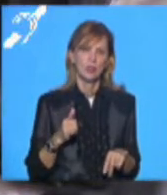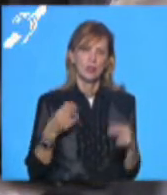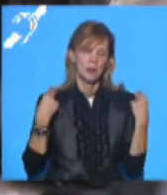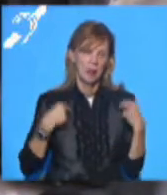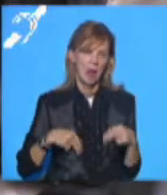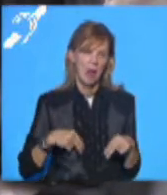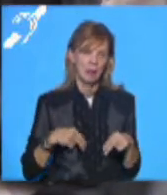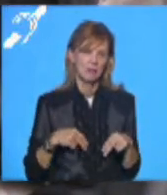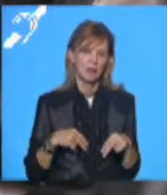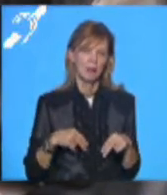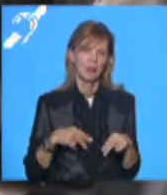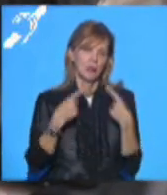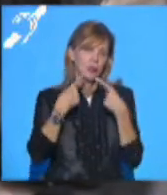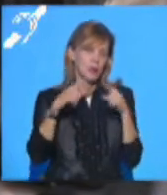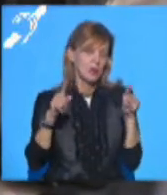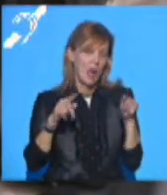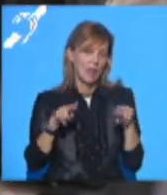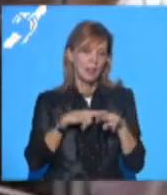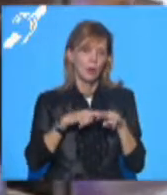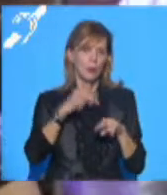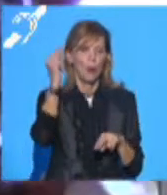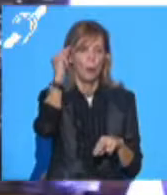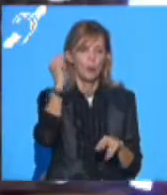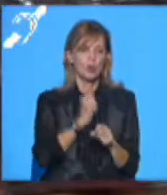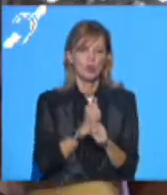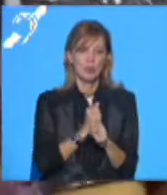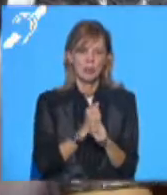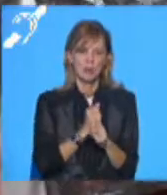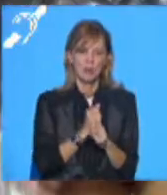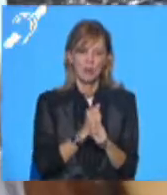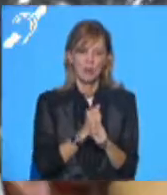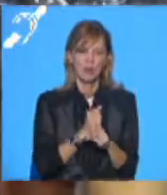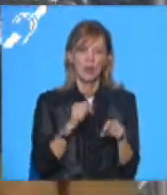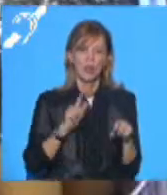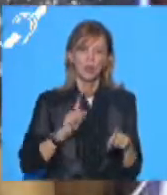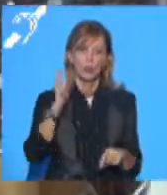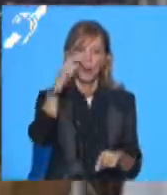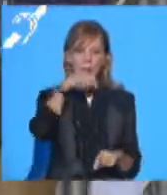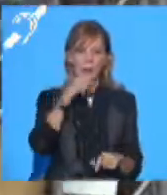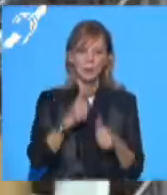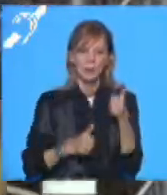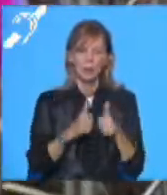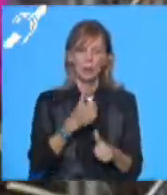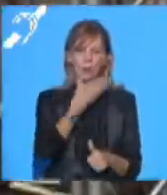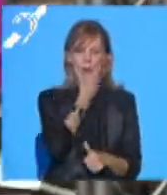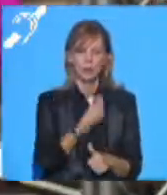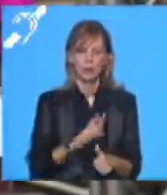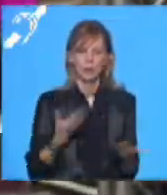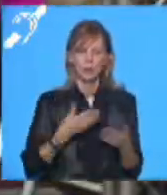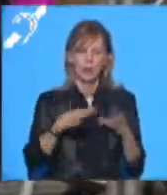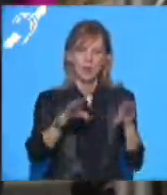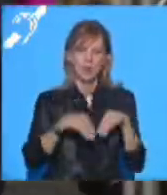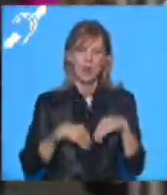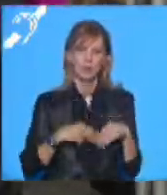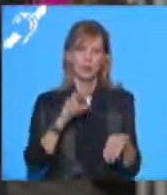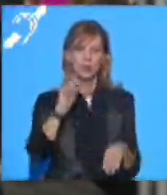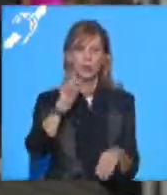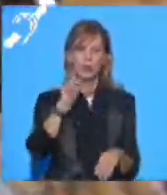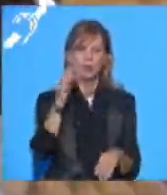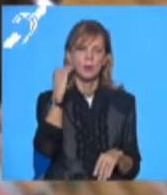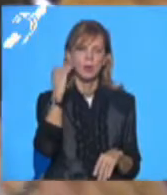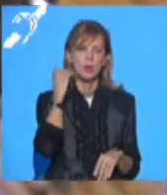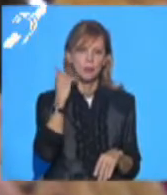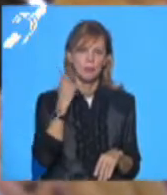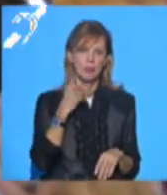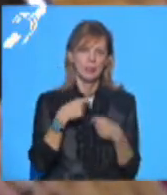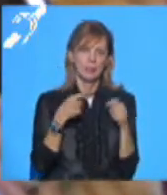deja știți că obișnuiesc să fac. Nici de data aceasta nu a lipsit concursul de frumusețe, care a dus pe podium 12